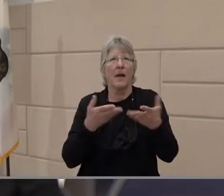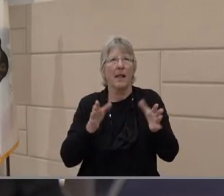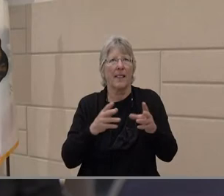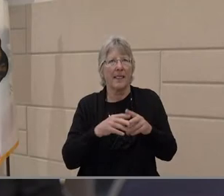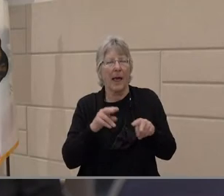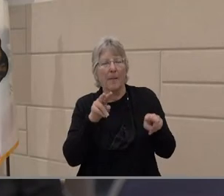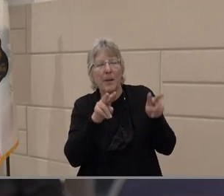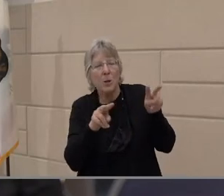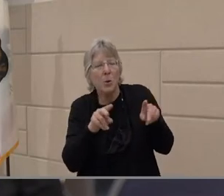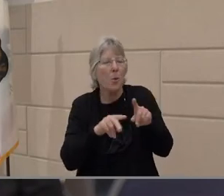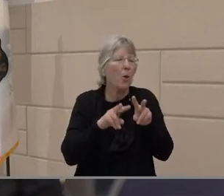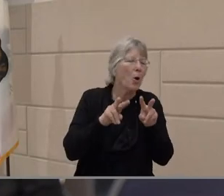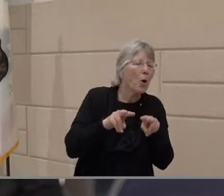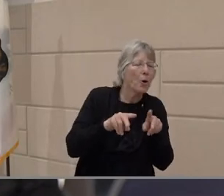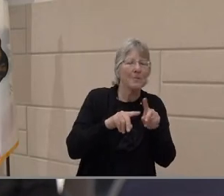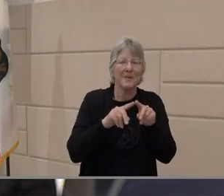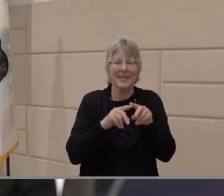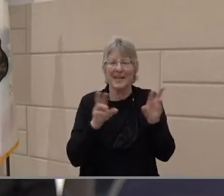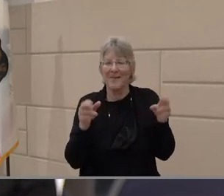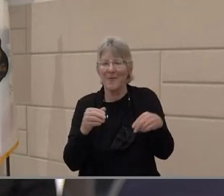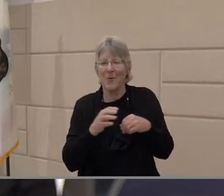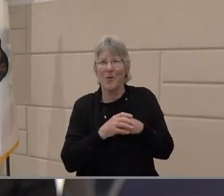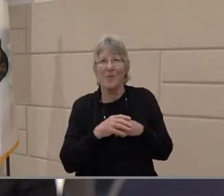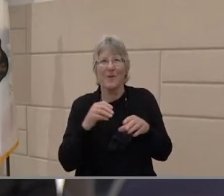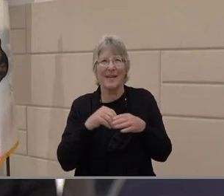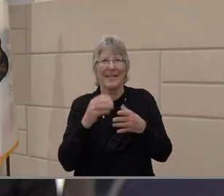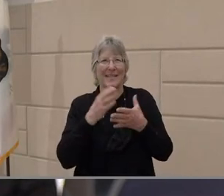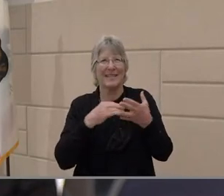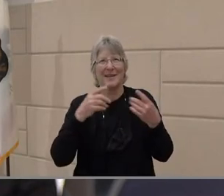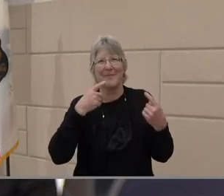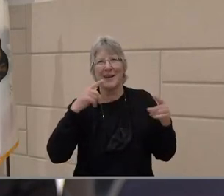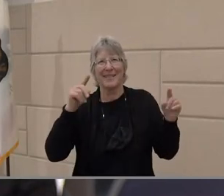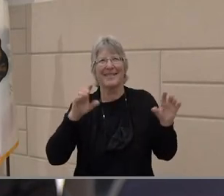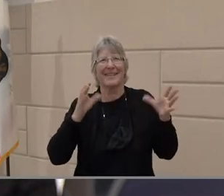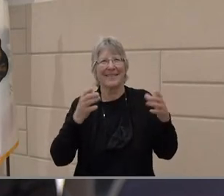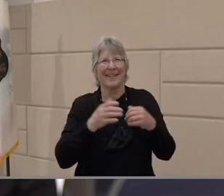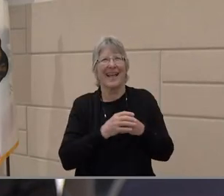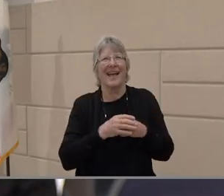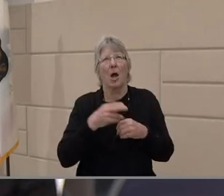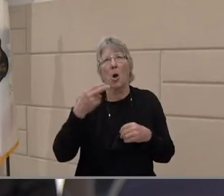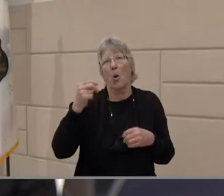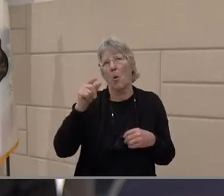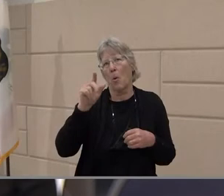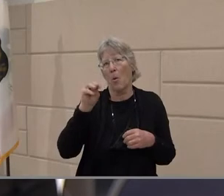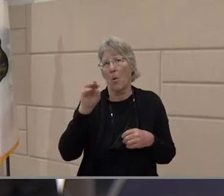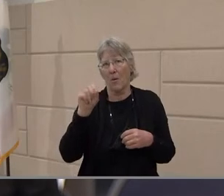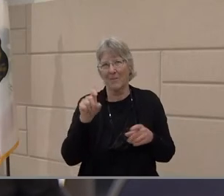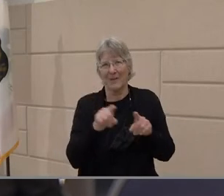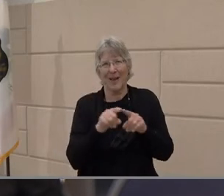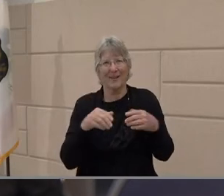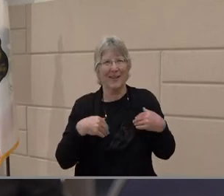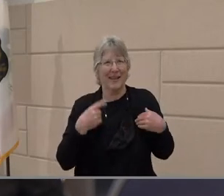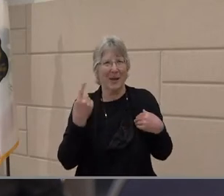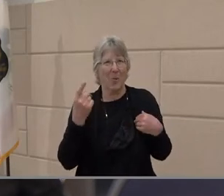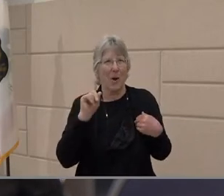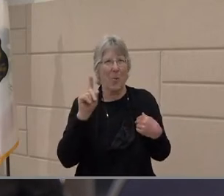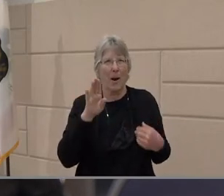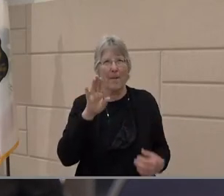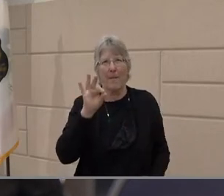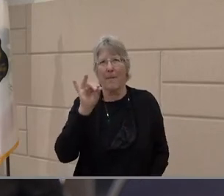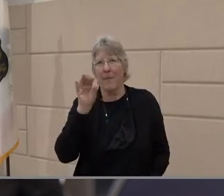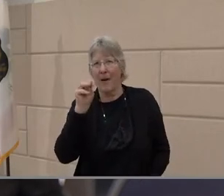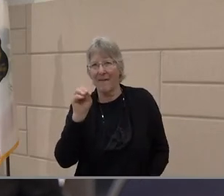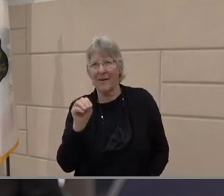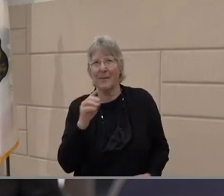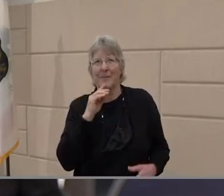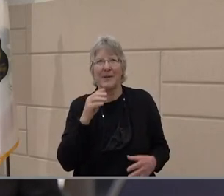គាត់បានទៅពិនិត្យនៅឯសាលារៀន Homes ហើយគាត់បានពិនិត្យឃើញសិស្សរៀនរៀបចំការ